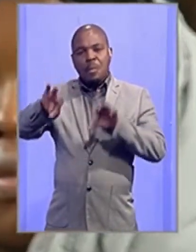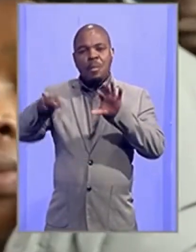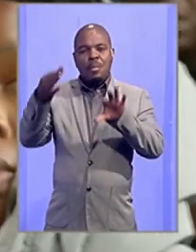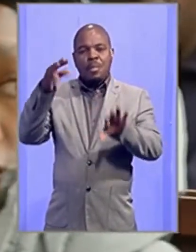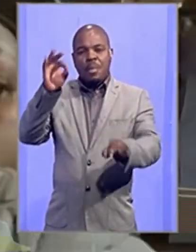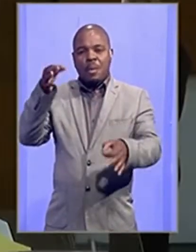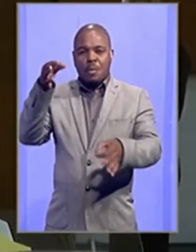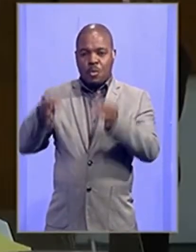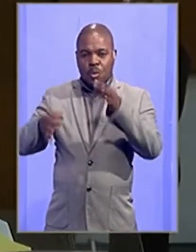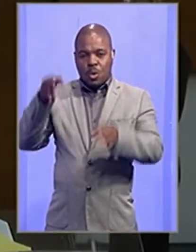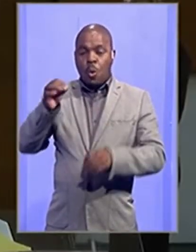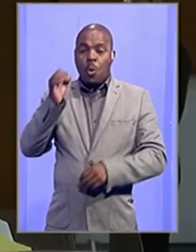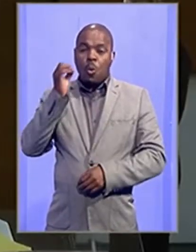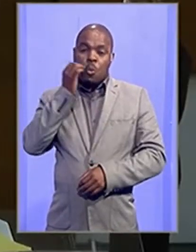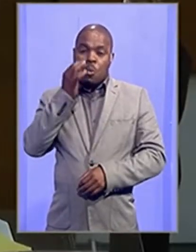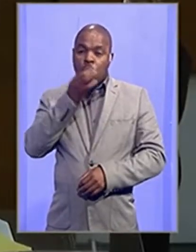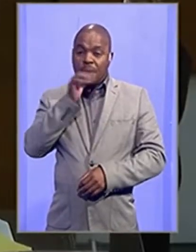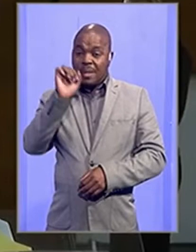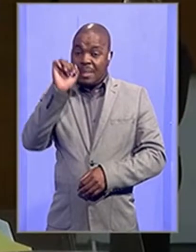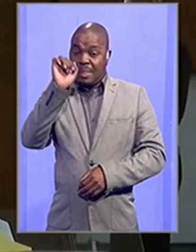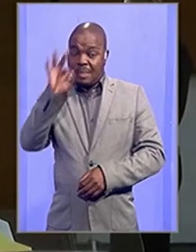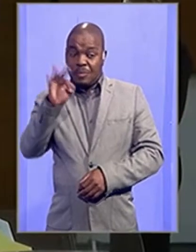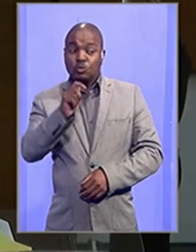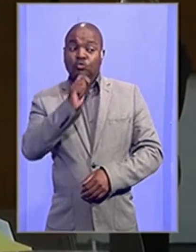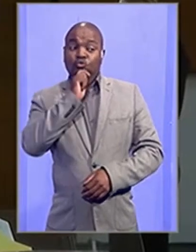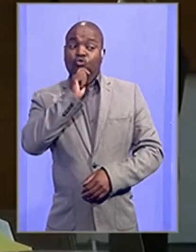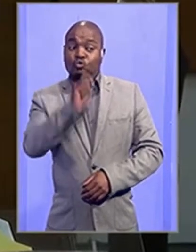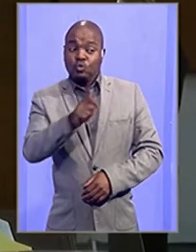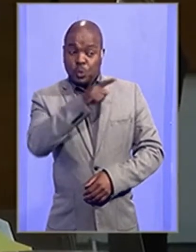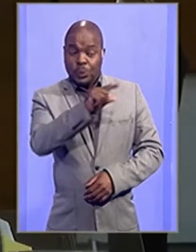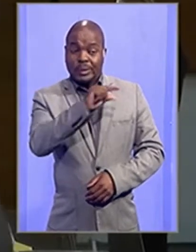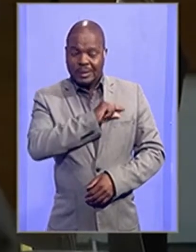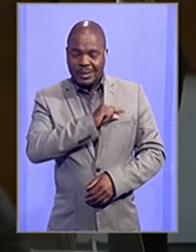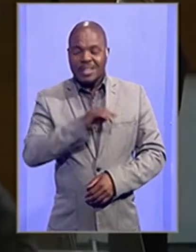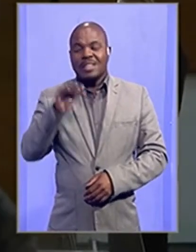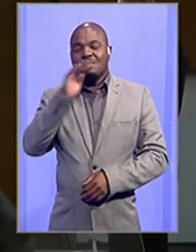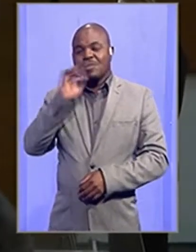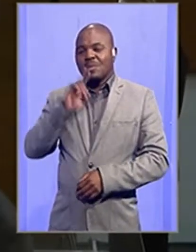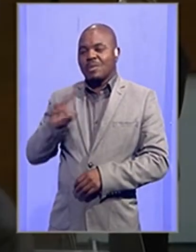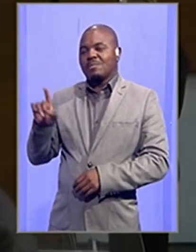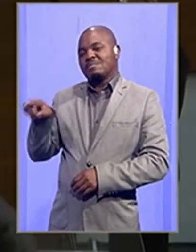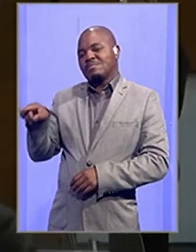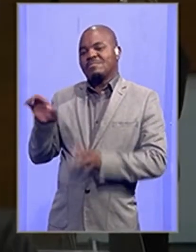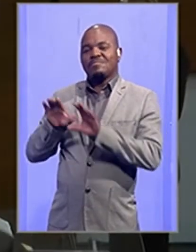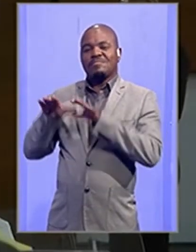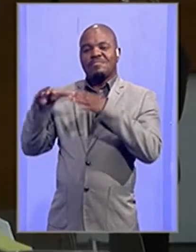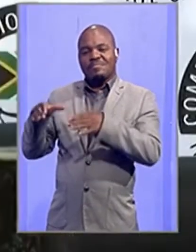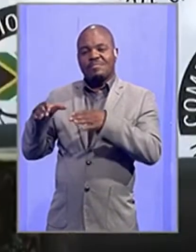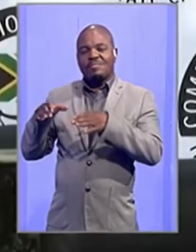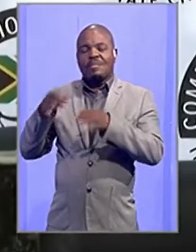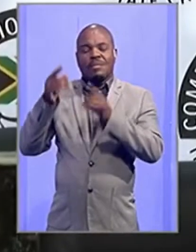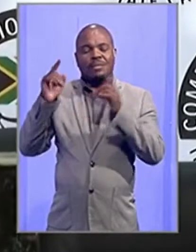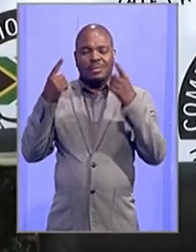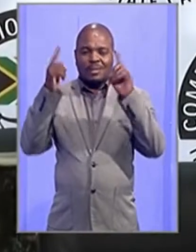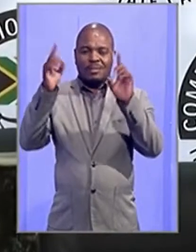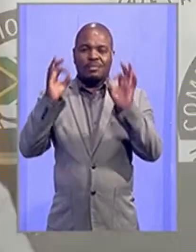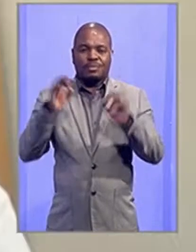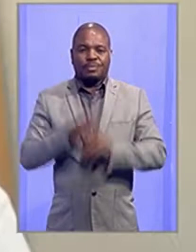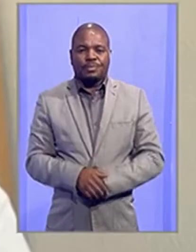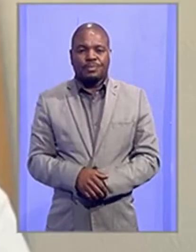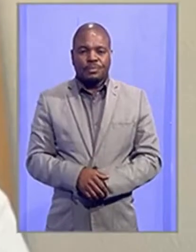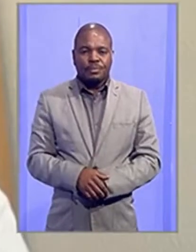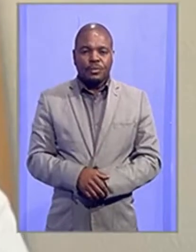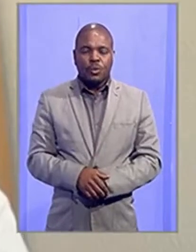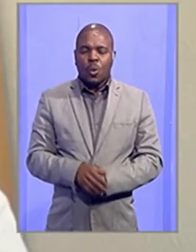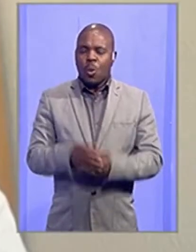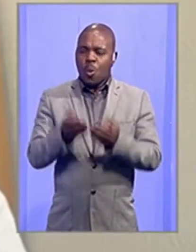ba ditatofatšo tše ke nnete, gona taba ye e tla ba katlego e kgolo ya khomišene ya go gogwa ga mmušo ka nko.